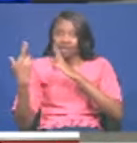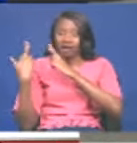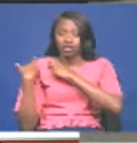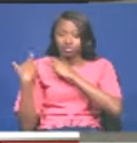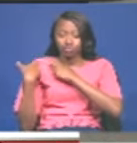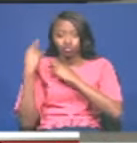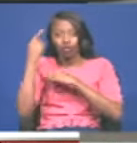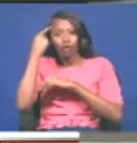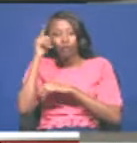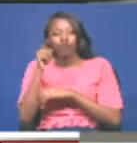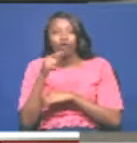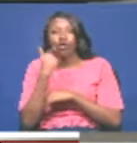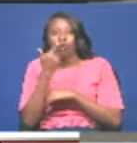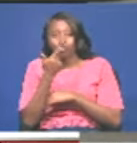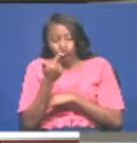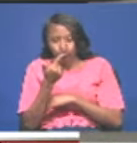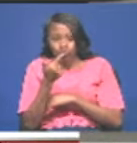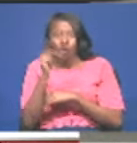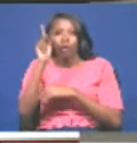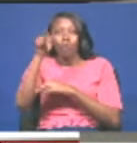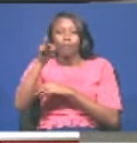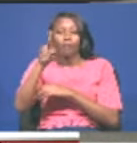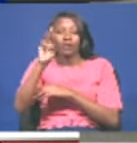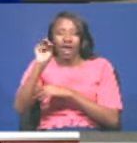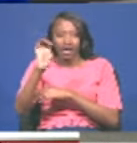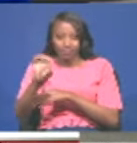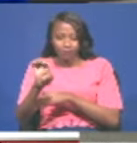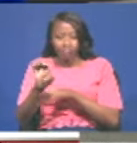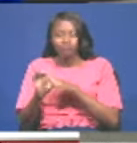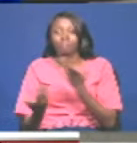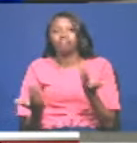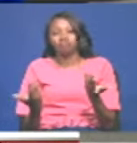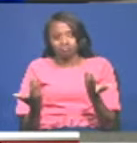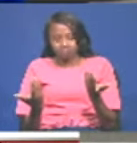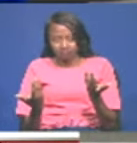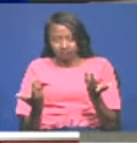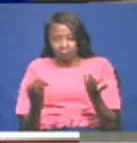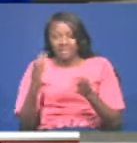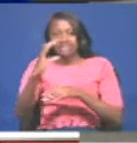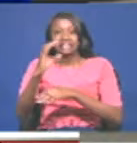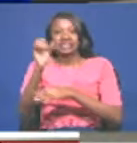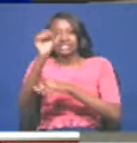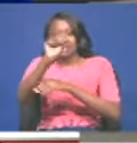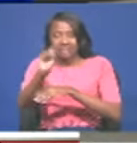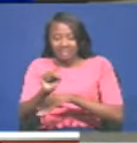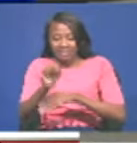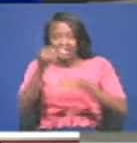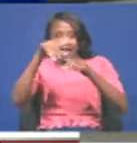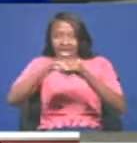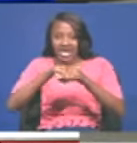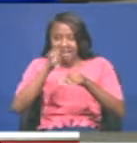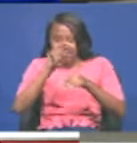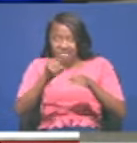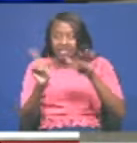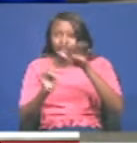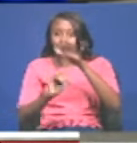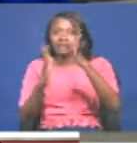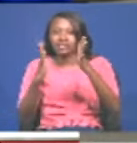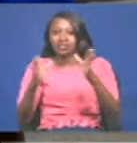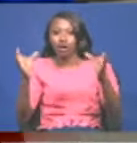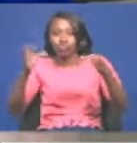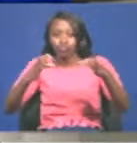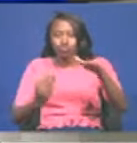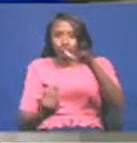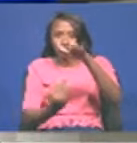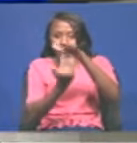ambayo amepewa waziri ambaye ni mkuu kabisa katika baraza hilo la Rais